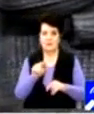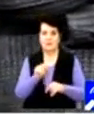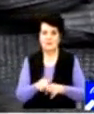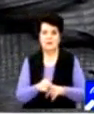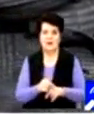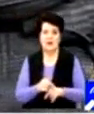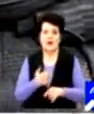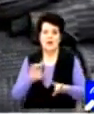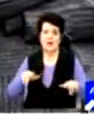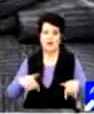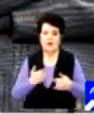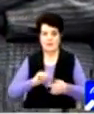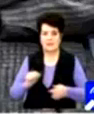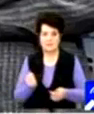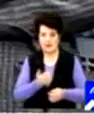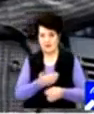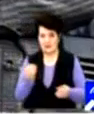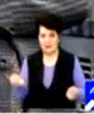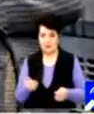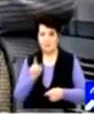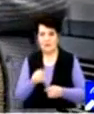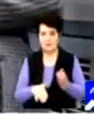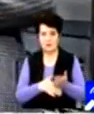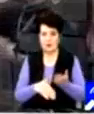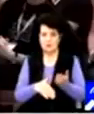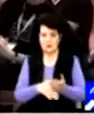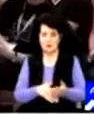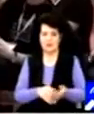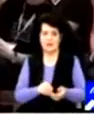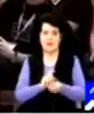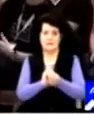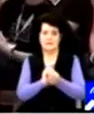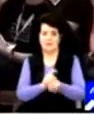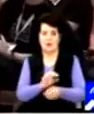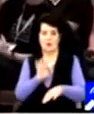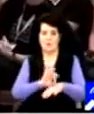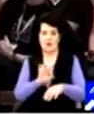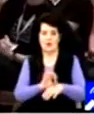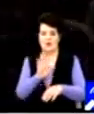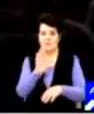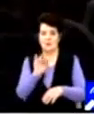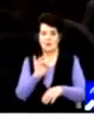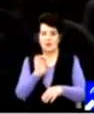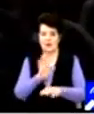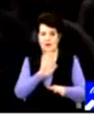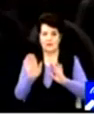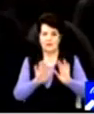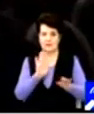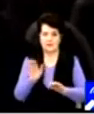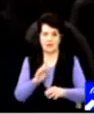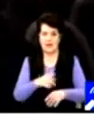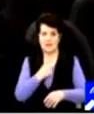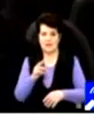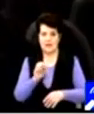Must Go On, creată de prietenii lui, pentru a-l ajuta să învingă lupta cu boala. Viorel a fost regizor la atelierul